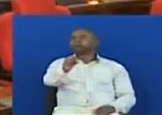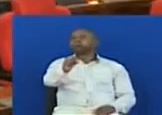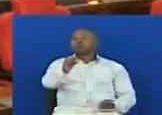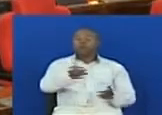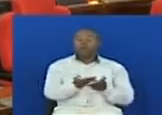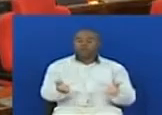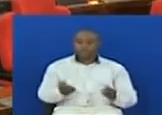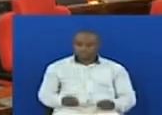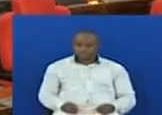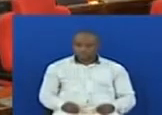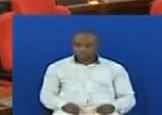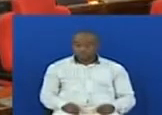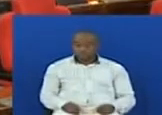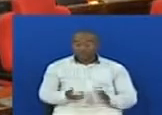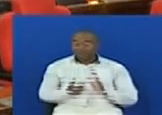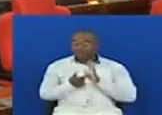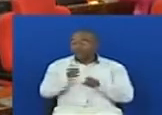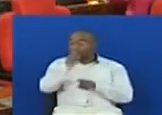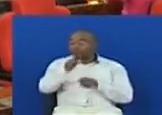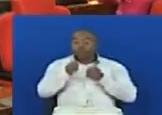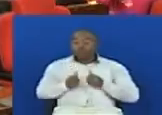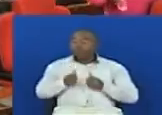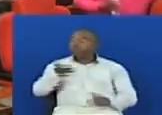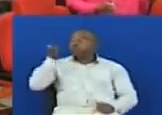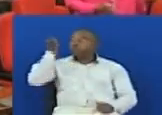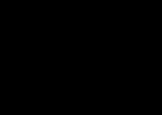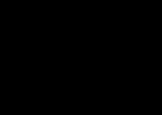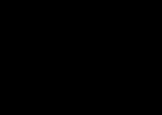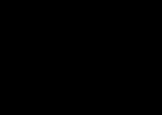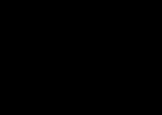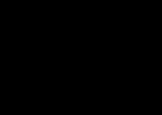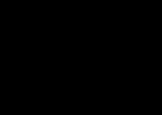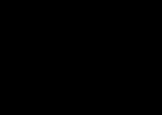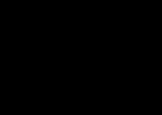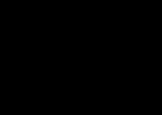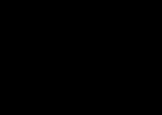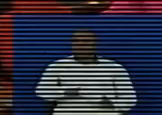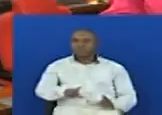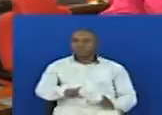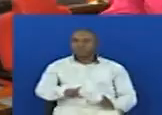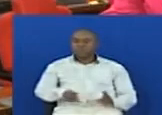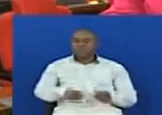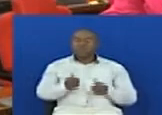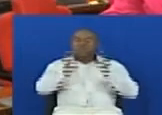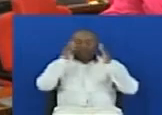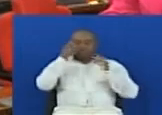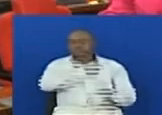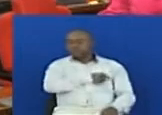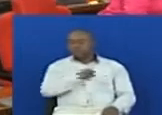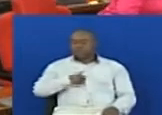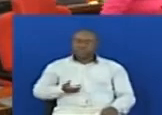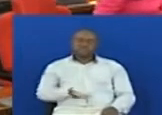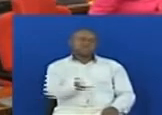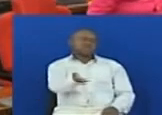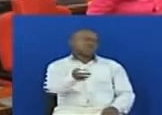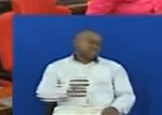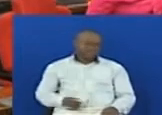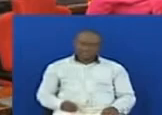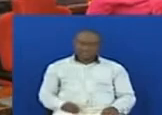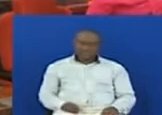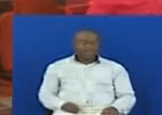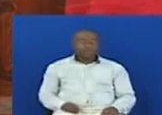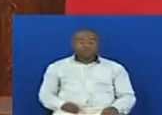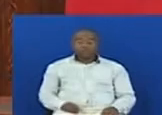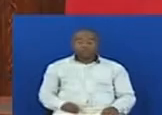ambaye hamtegemei Mwenyezi Mungu, basi huyu mtu ana kiburi. Lakini Mheshimiwa Rais alihakikisha kwa yeye